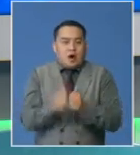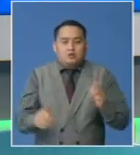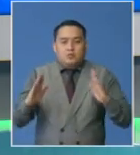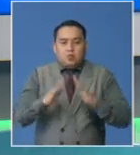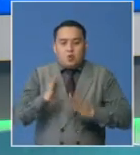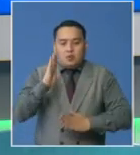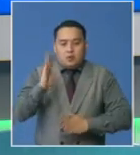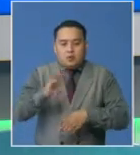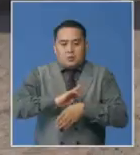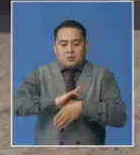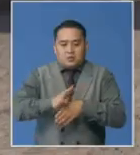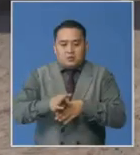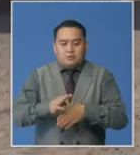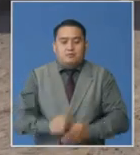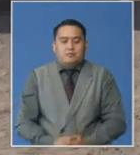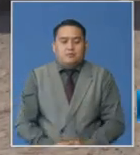доме.